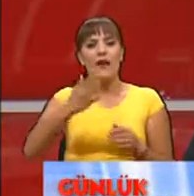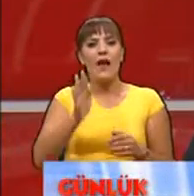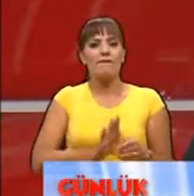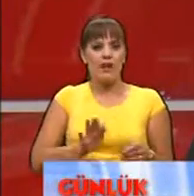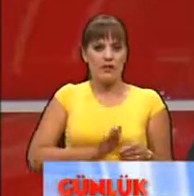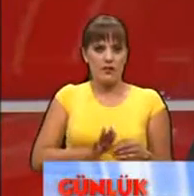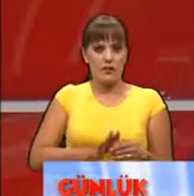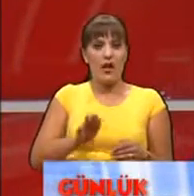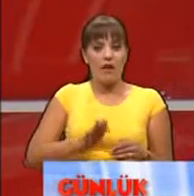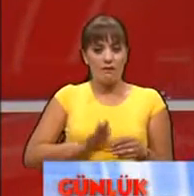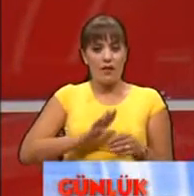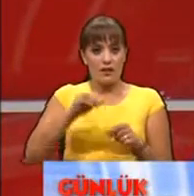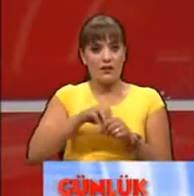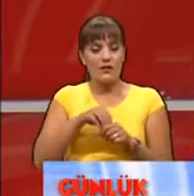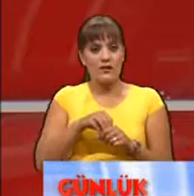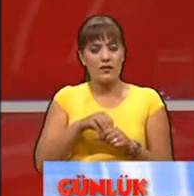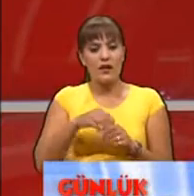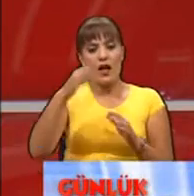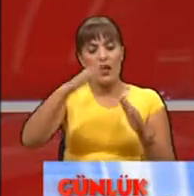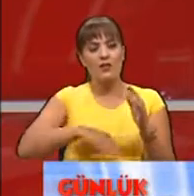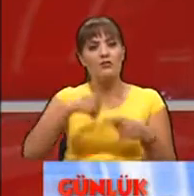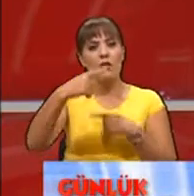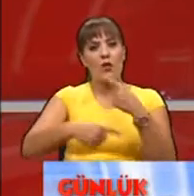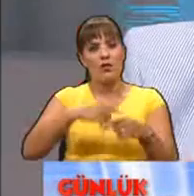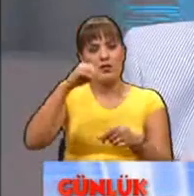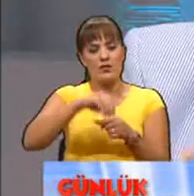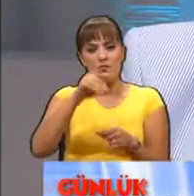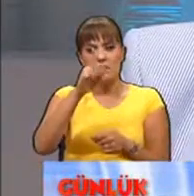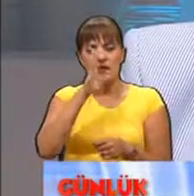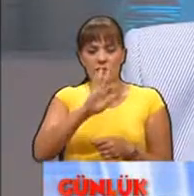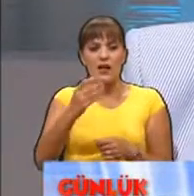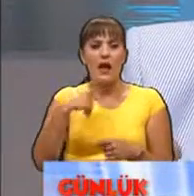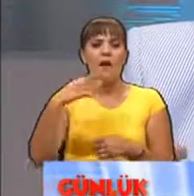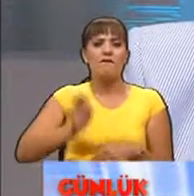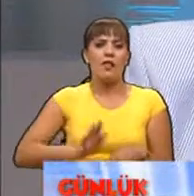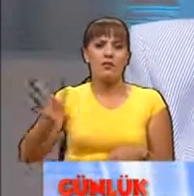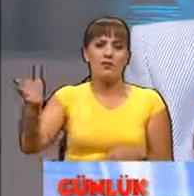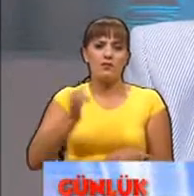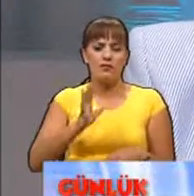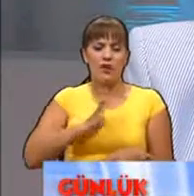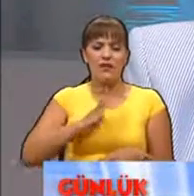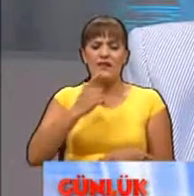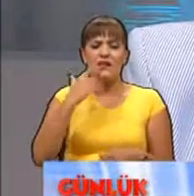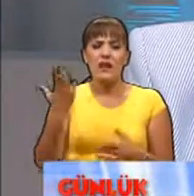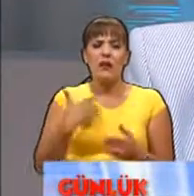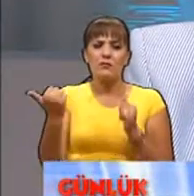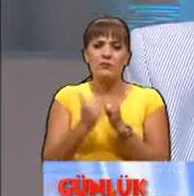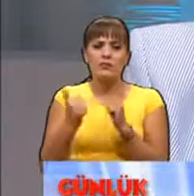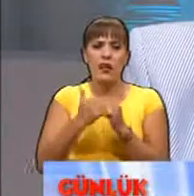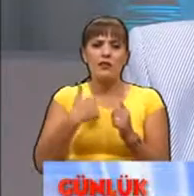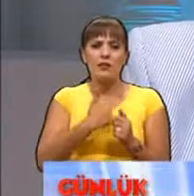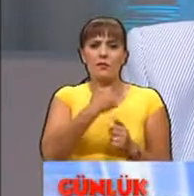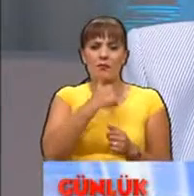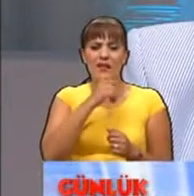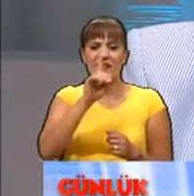evlatlık. Hmm. Evlatlık da alt soy içerisinde bir kimsenin evlatlığı var. Yıllarını kendisine harcamış anne babası